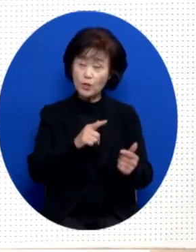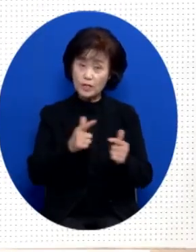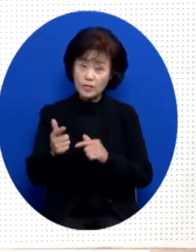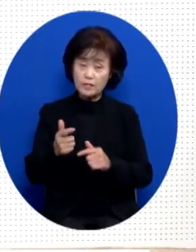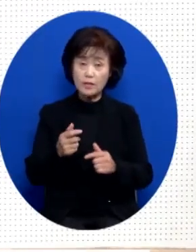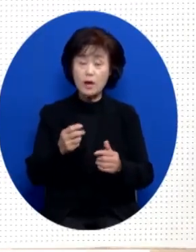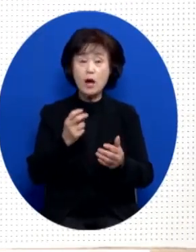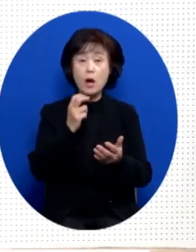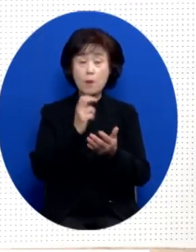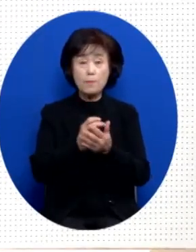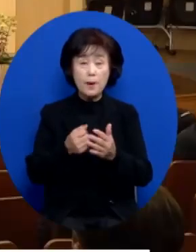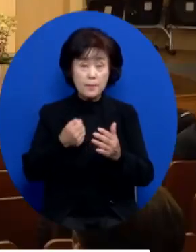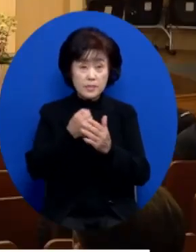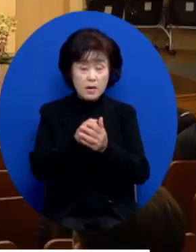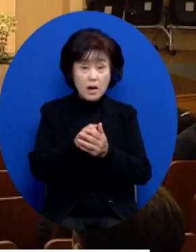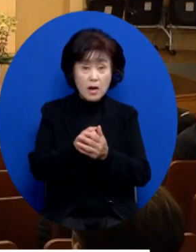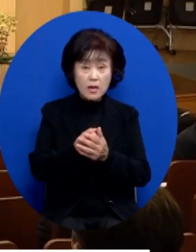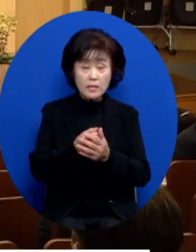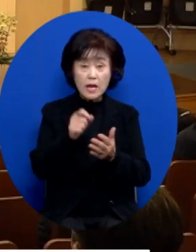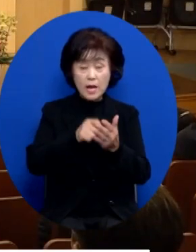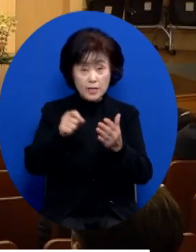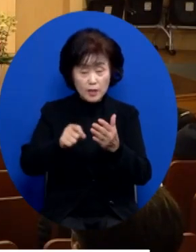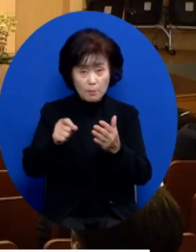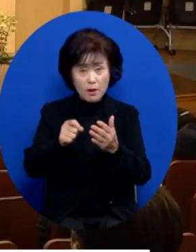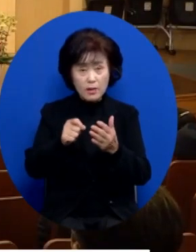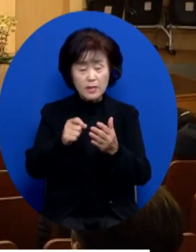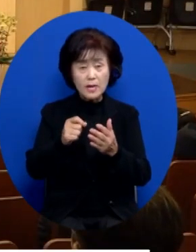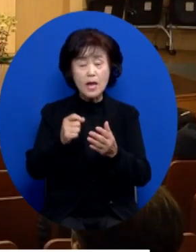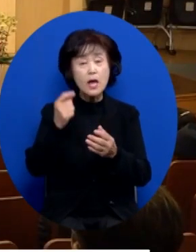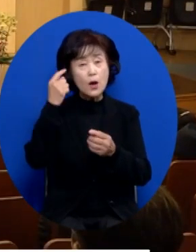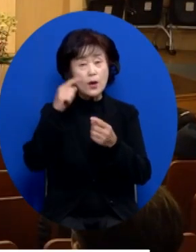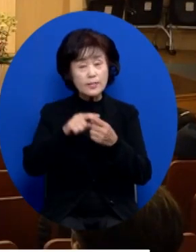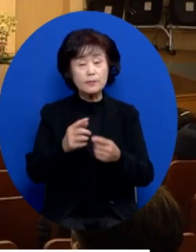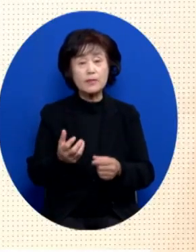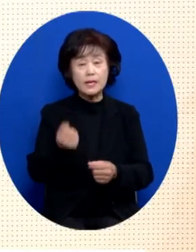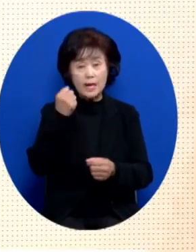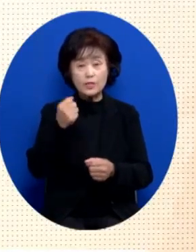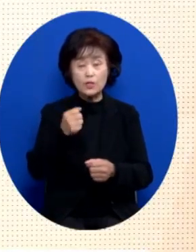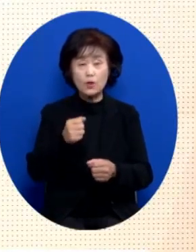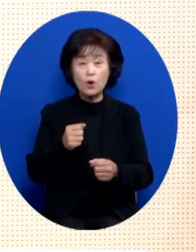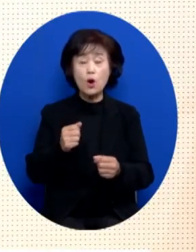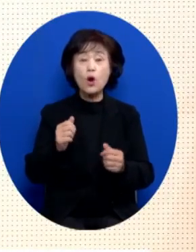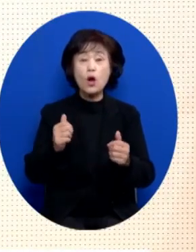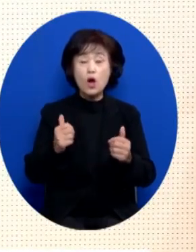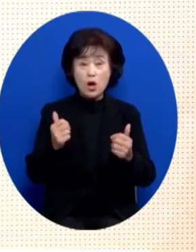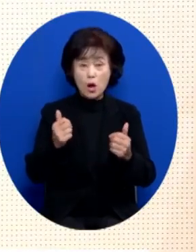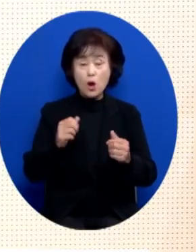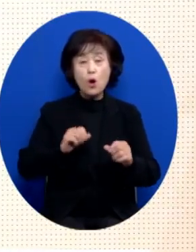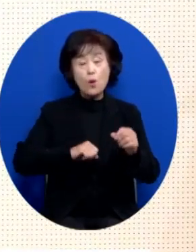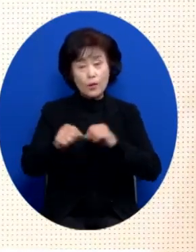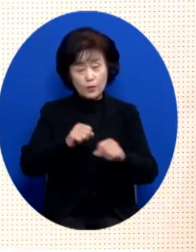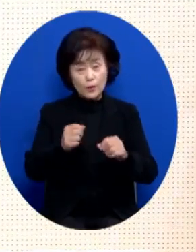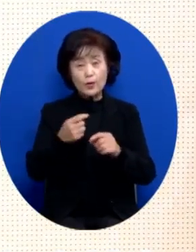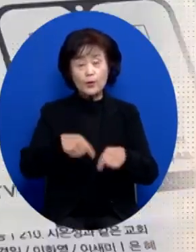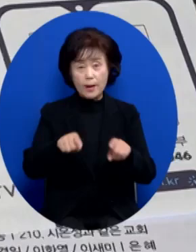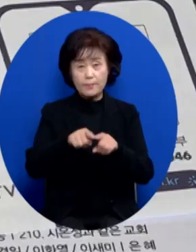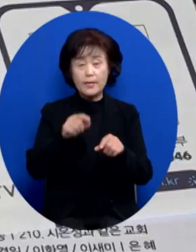입법청원 목소리에 관심을 갖고 초저출생 극복을 위해 의정활동에 최선을 다하겠다고